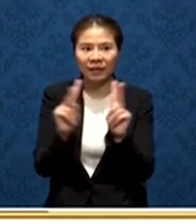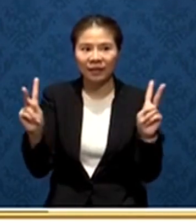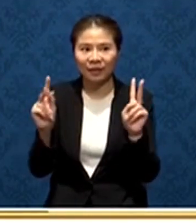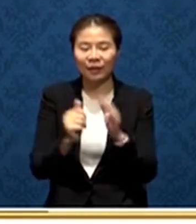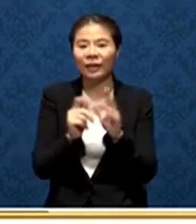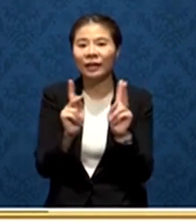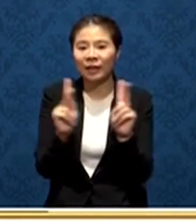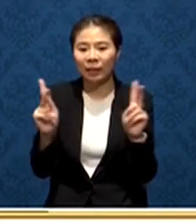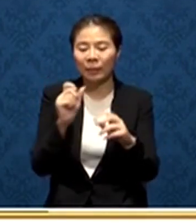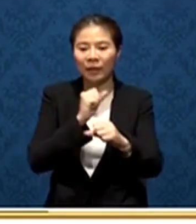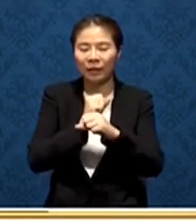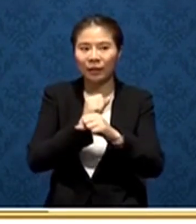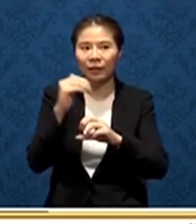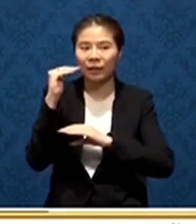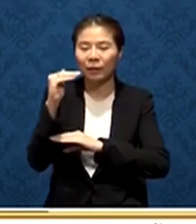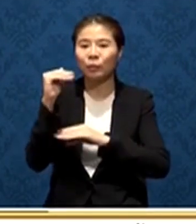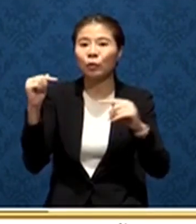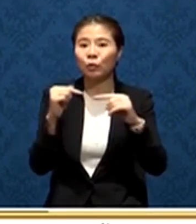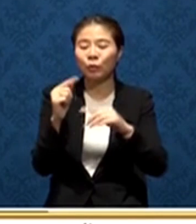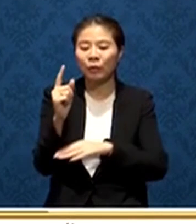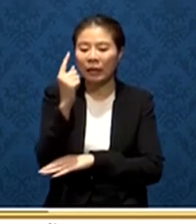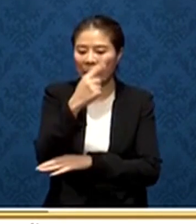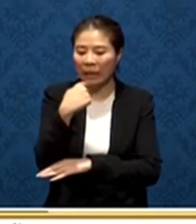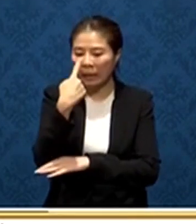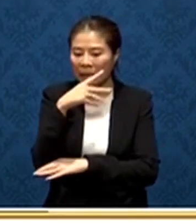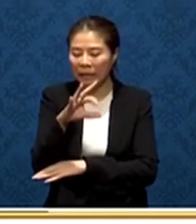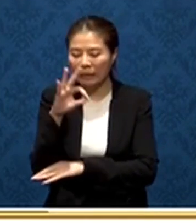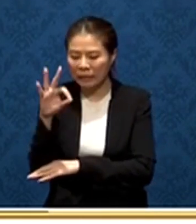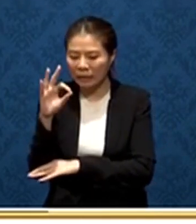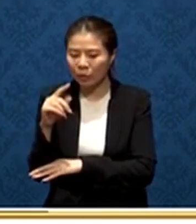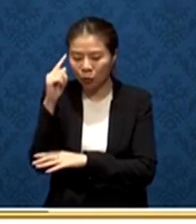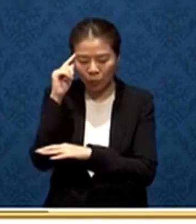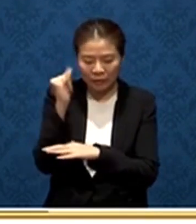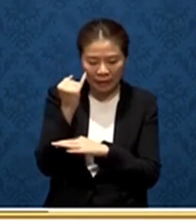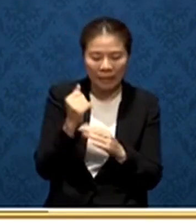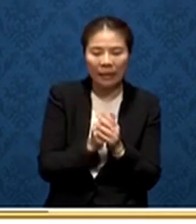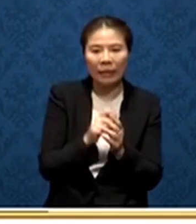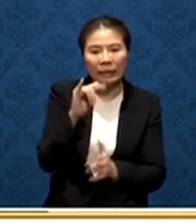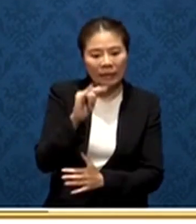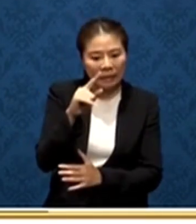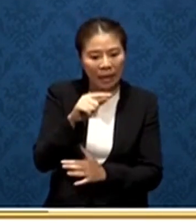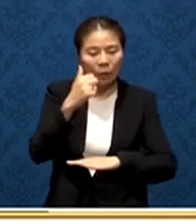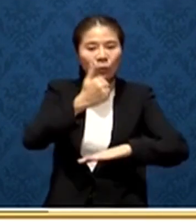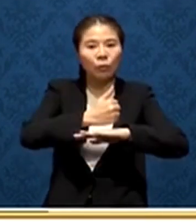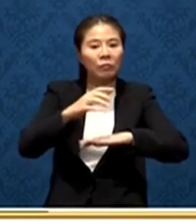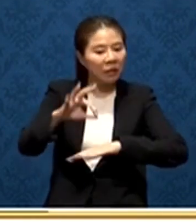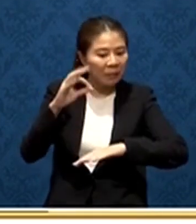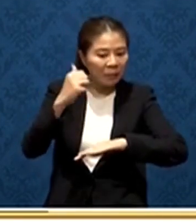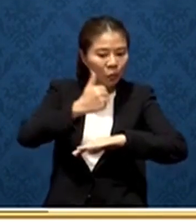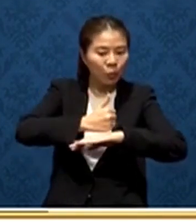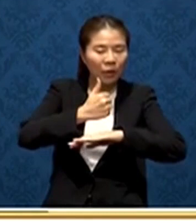เป็นคนที่จะไปกำหนดตัวหรือไปสรรหาแต่งตั้งผู้อำนวยการ